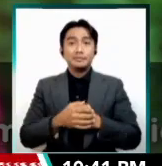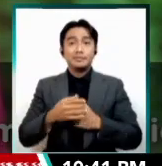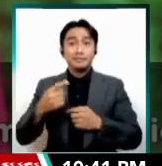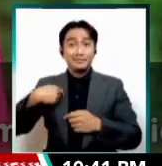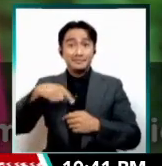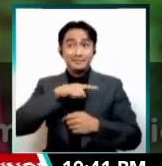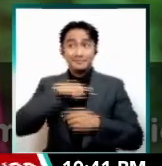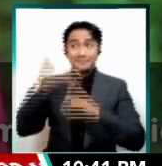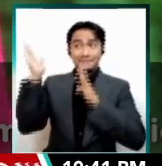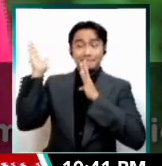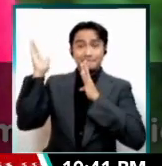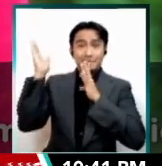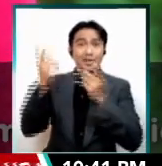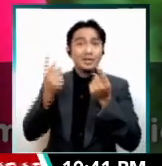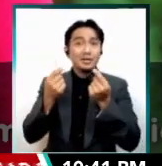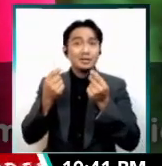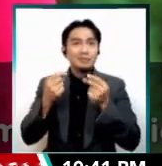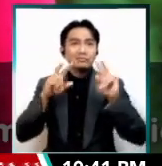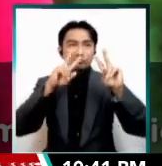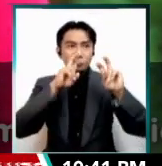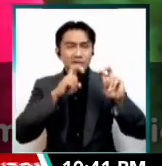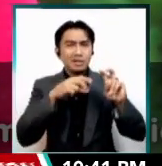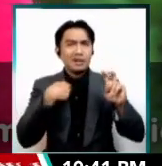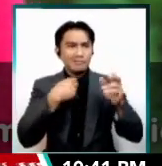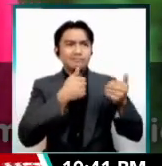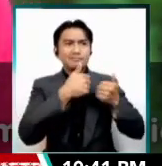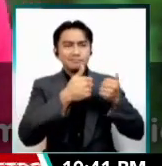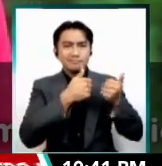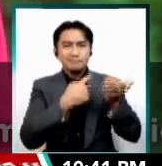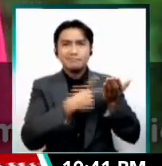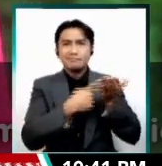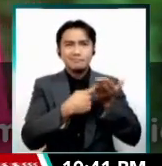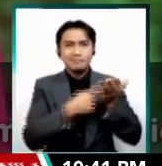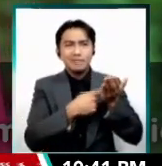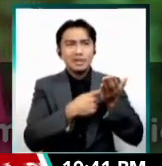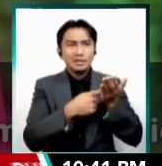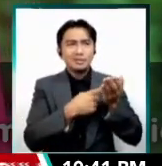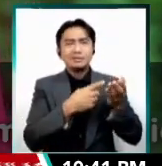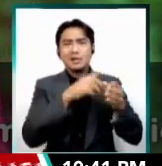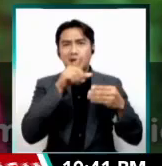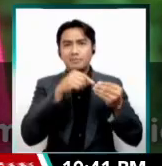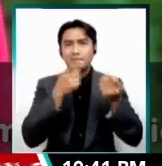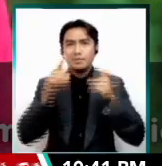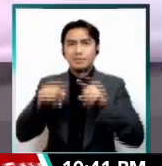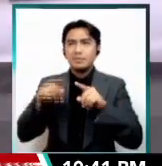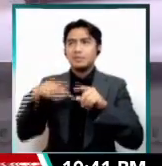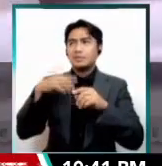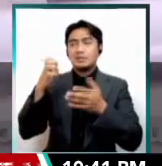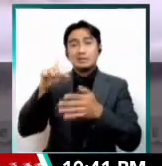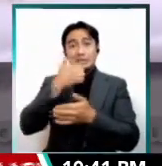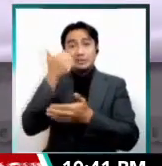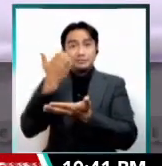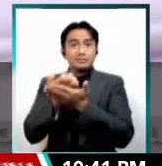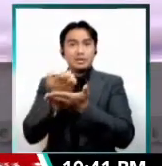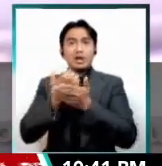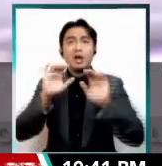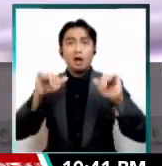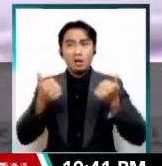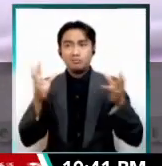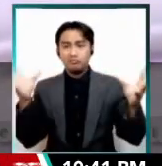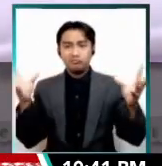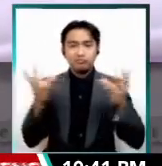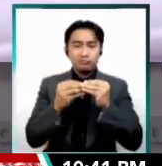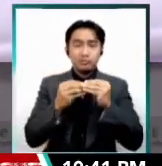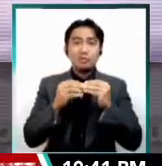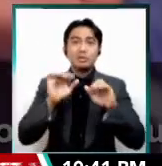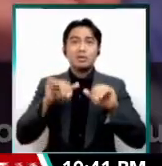ang mga epidemiologists, mga public health consultants, mga ekonomista at iba pa. Higit sa lahat,